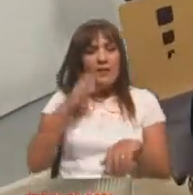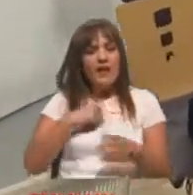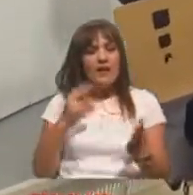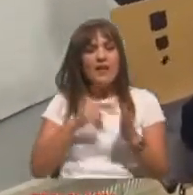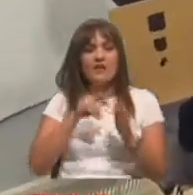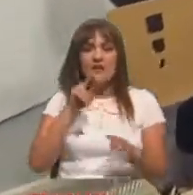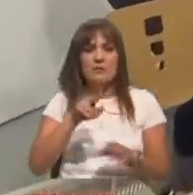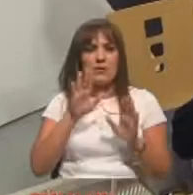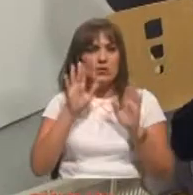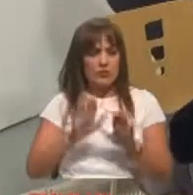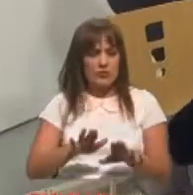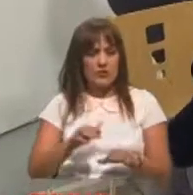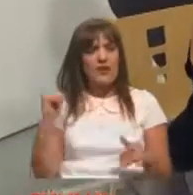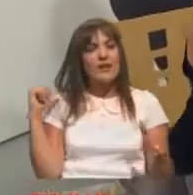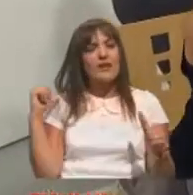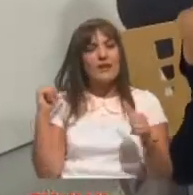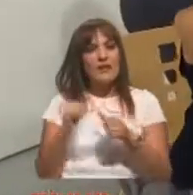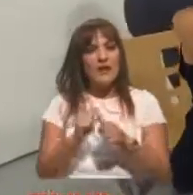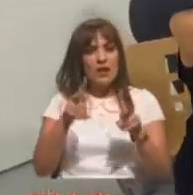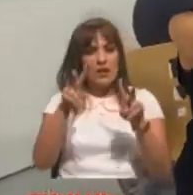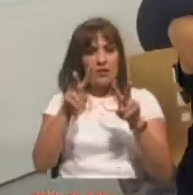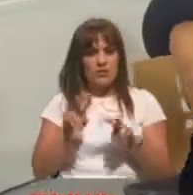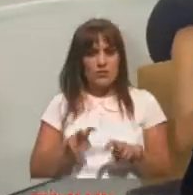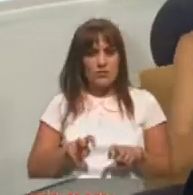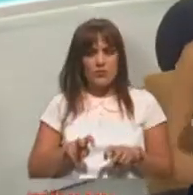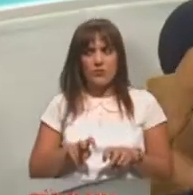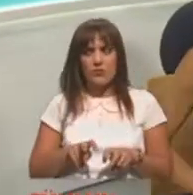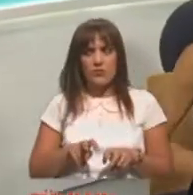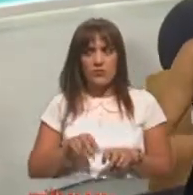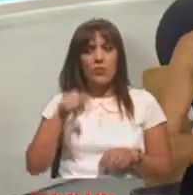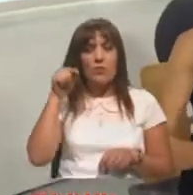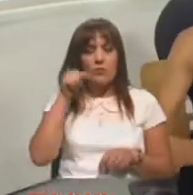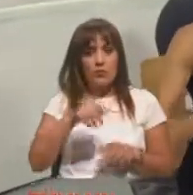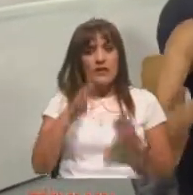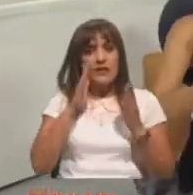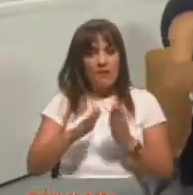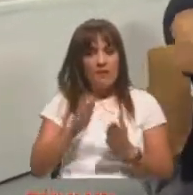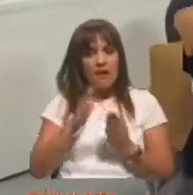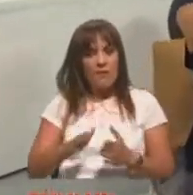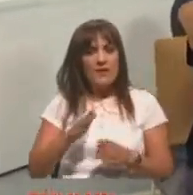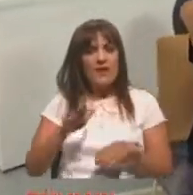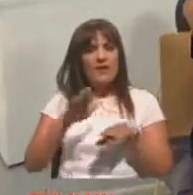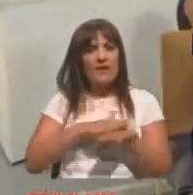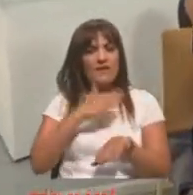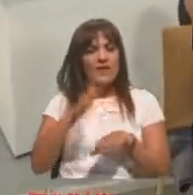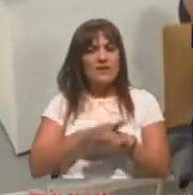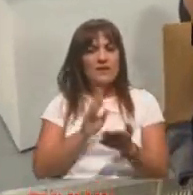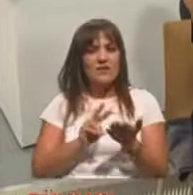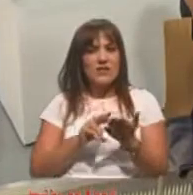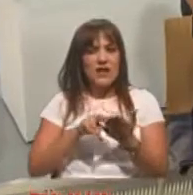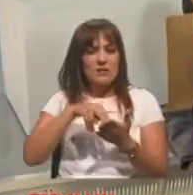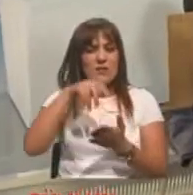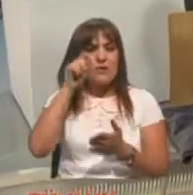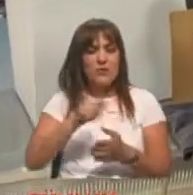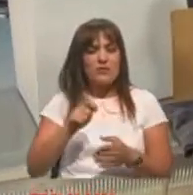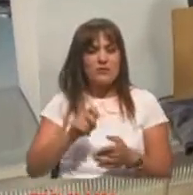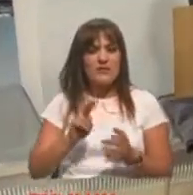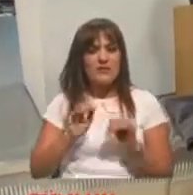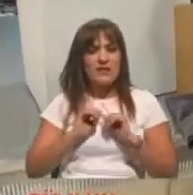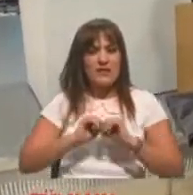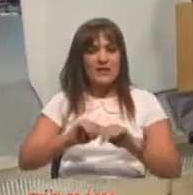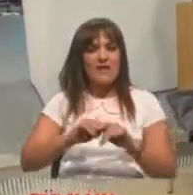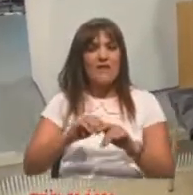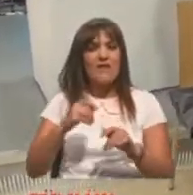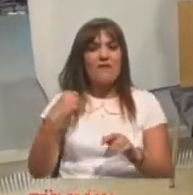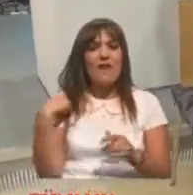gibi duruyorum ve tekrar oturuyorum. Bunu devam ettirirken yavaş yavaş kalkmaya başlıyorum. İttim